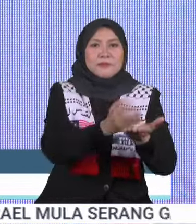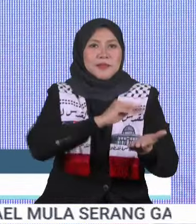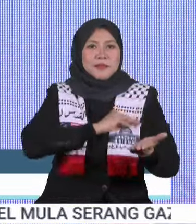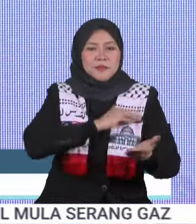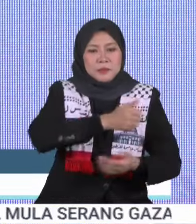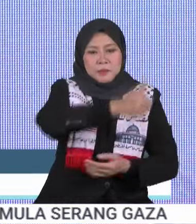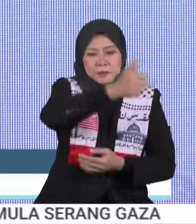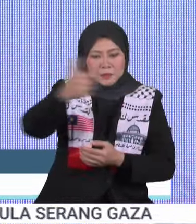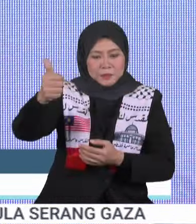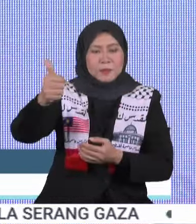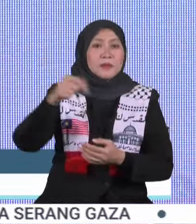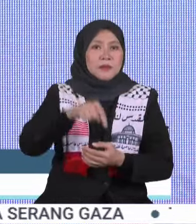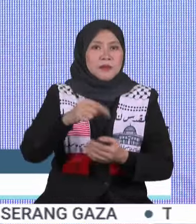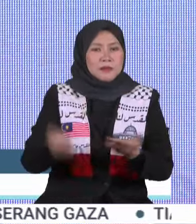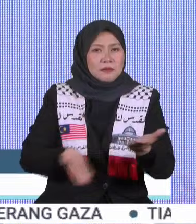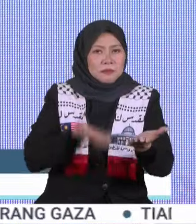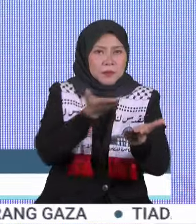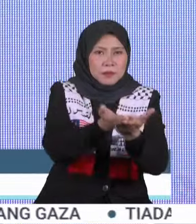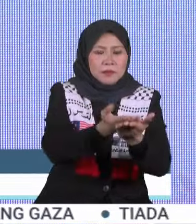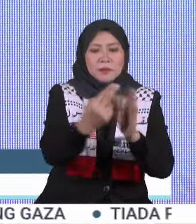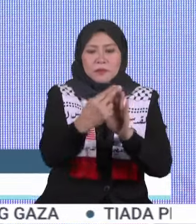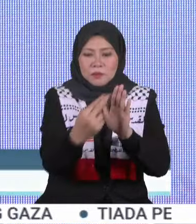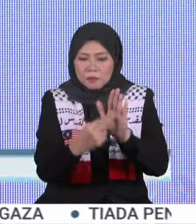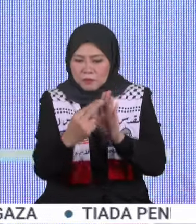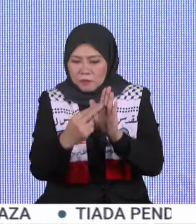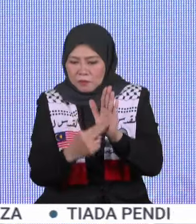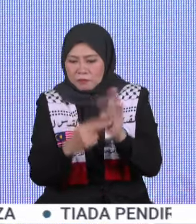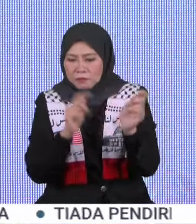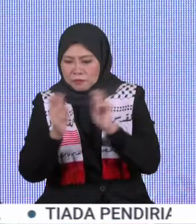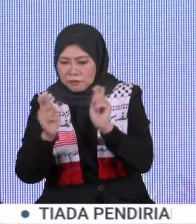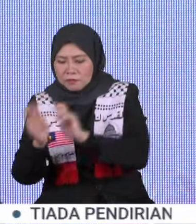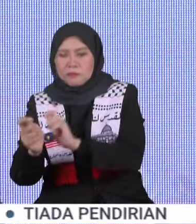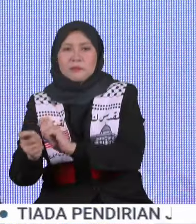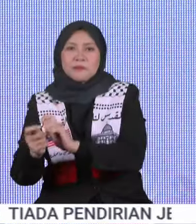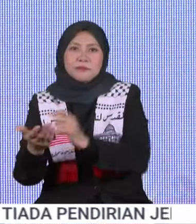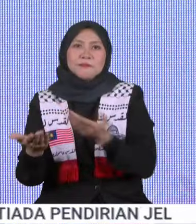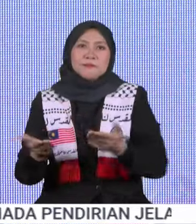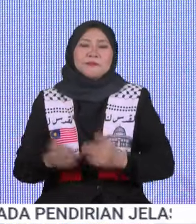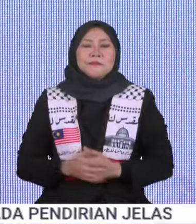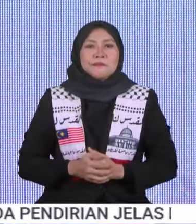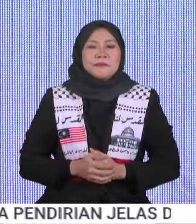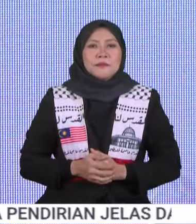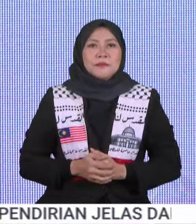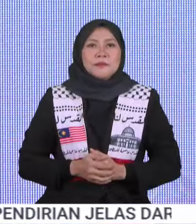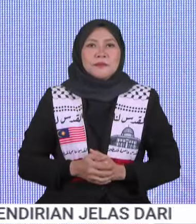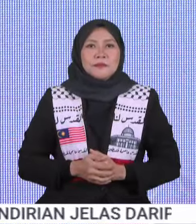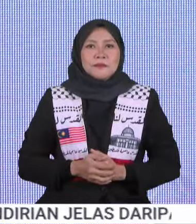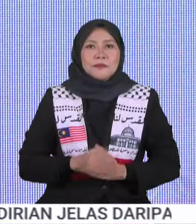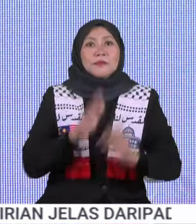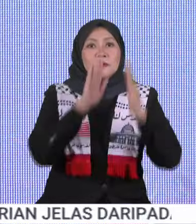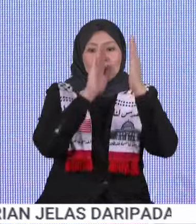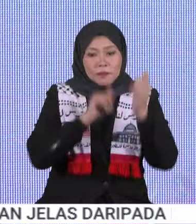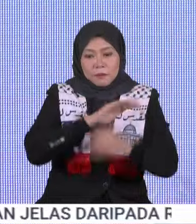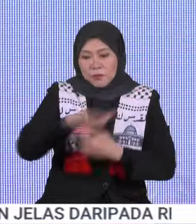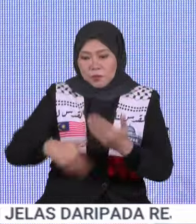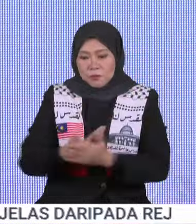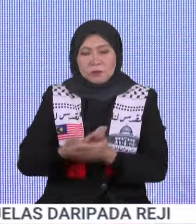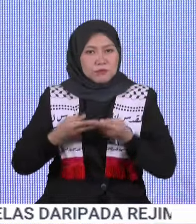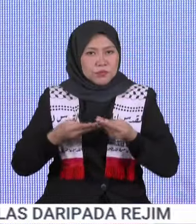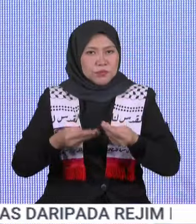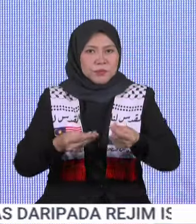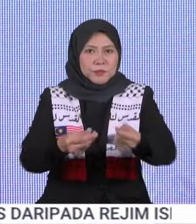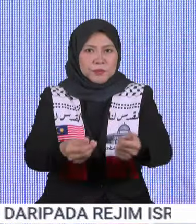untuk membentangkan undang-undang pindaan yang dimaksudkan. Dan kita harap sekiranya semua berjalan